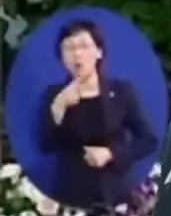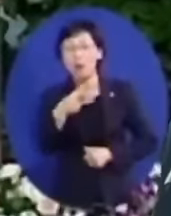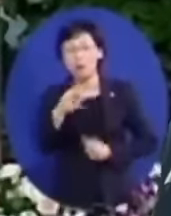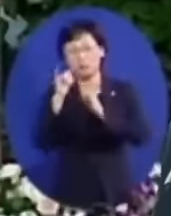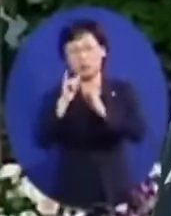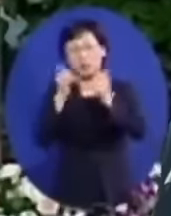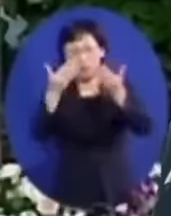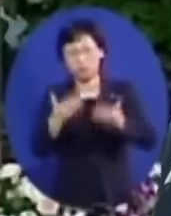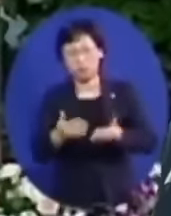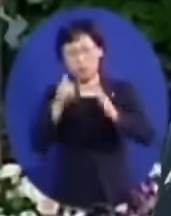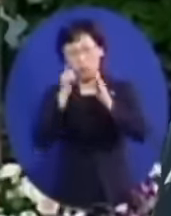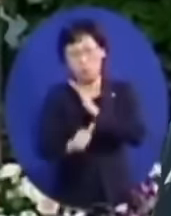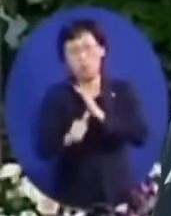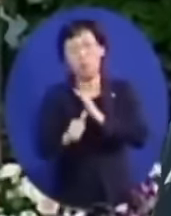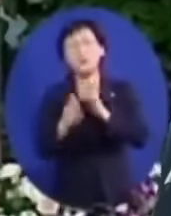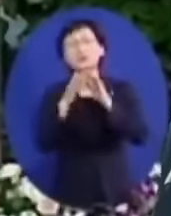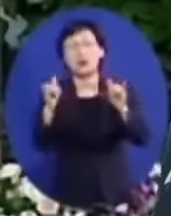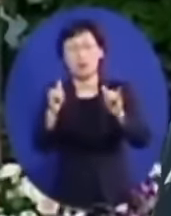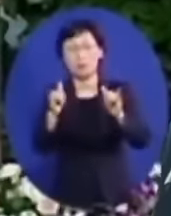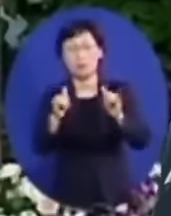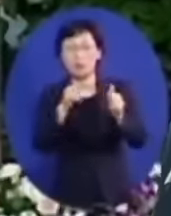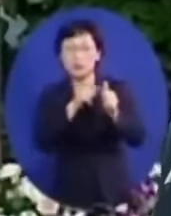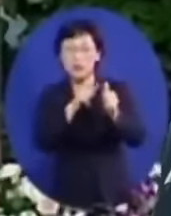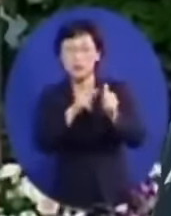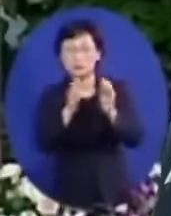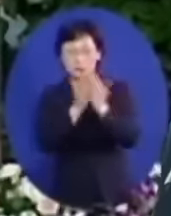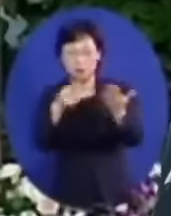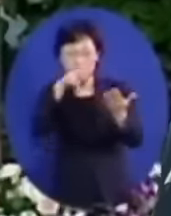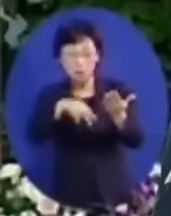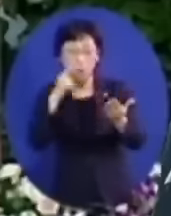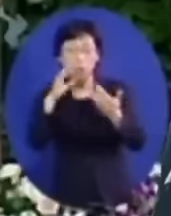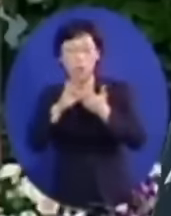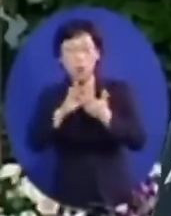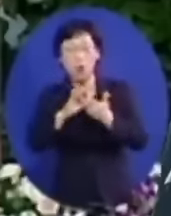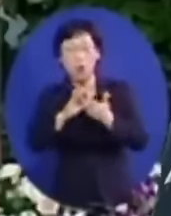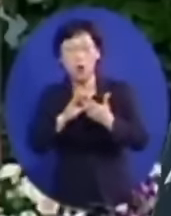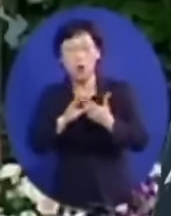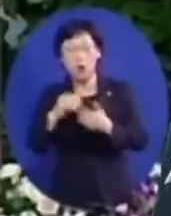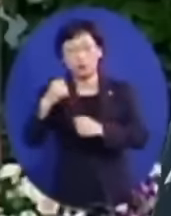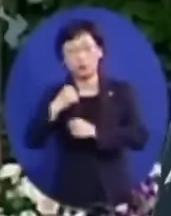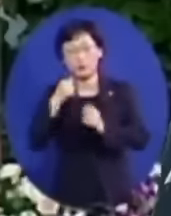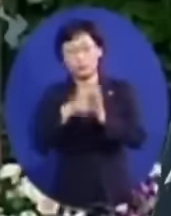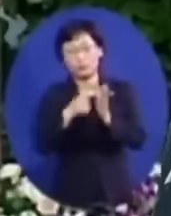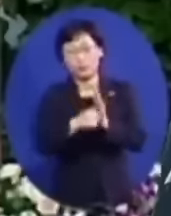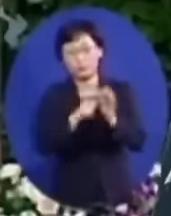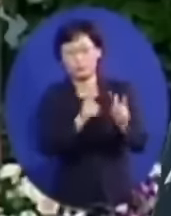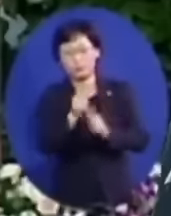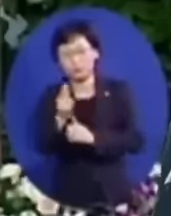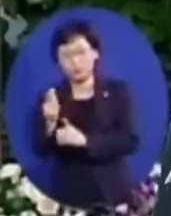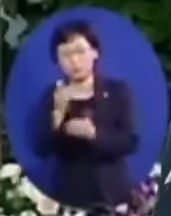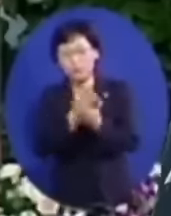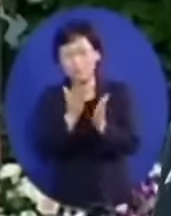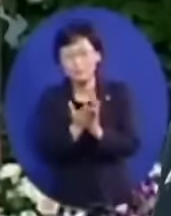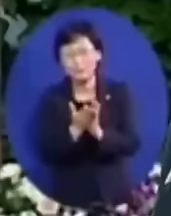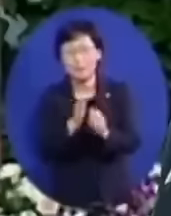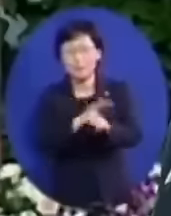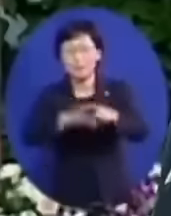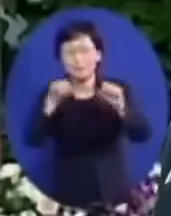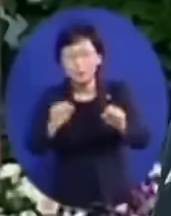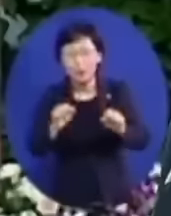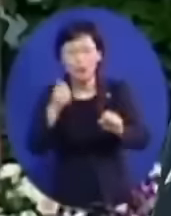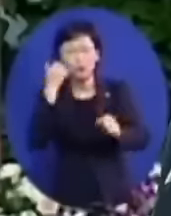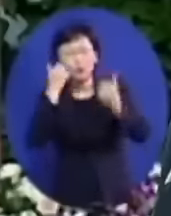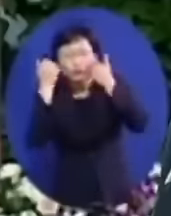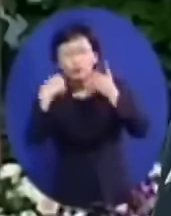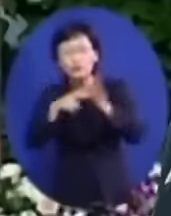작가였습니다. 그의 작품 가운데는 무기여 잘 이끌어 누구를 위하여 종은 울리나 노인과 바다 등 지금